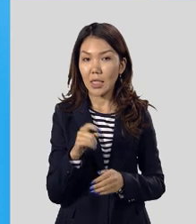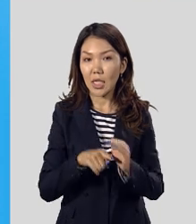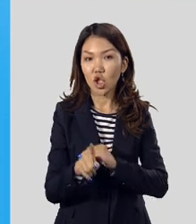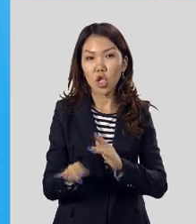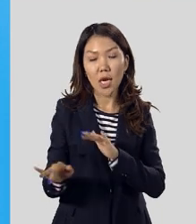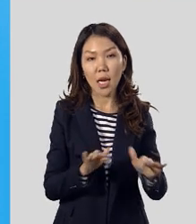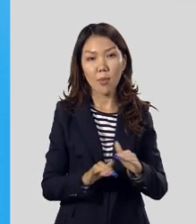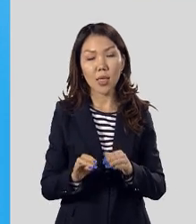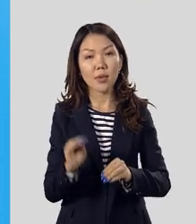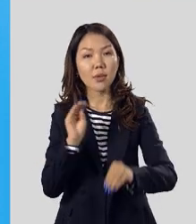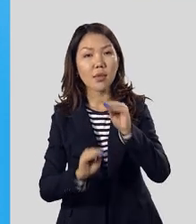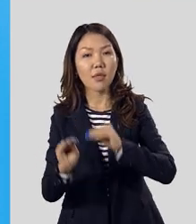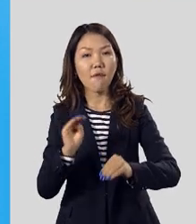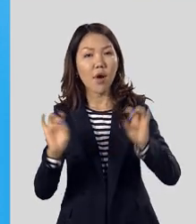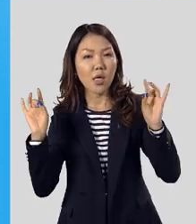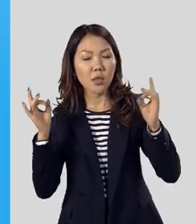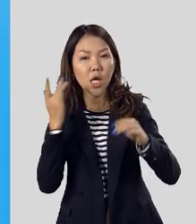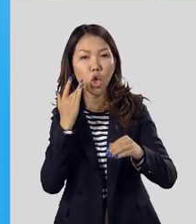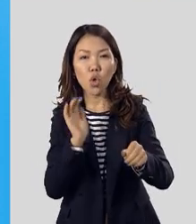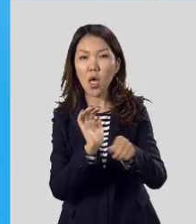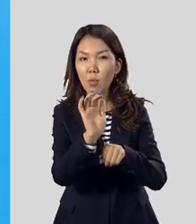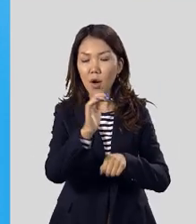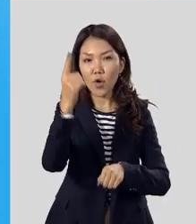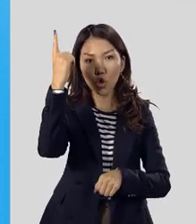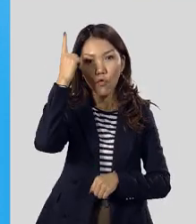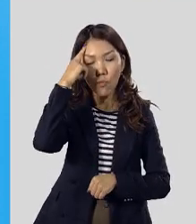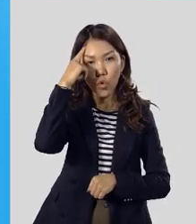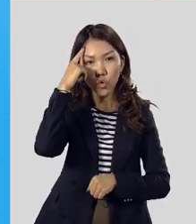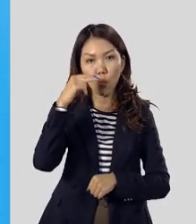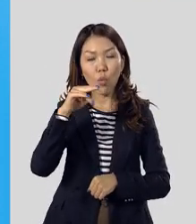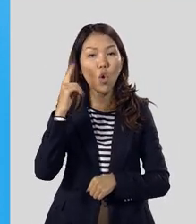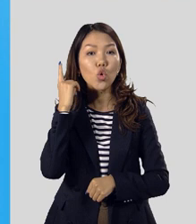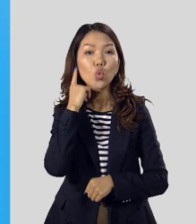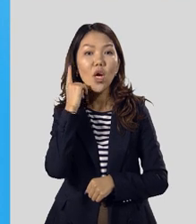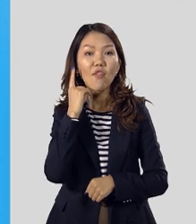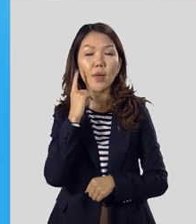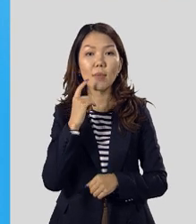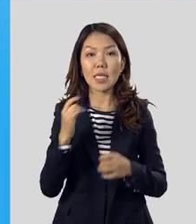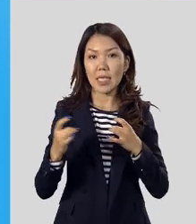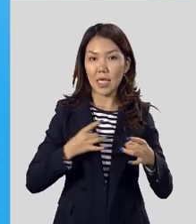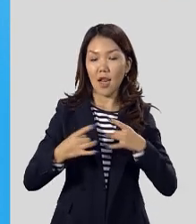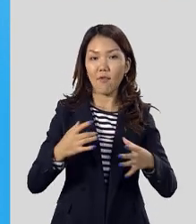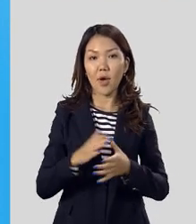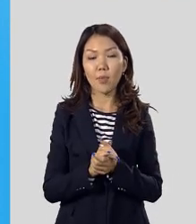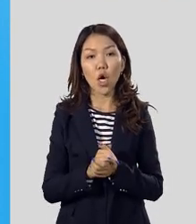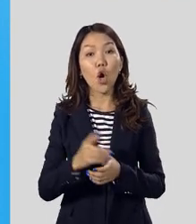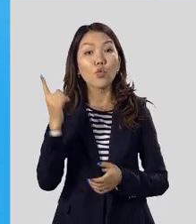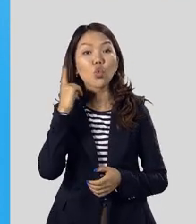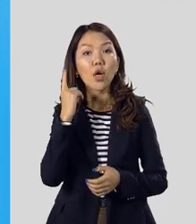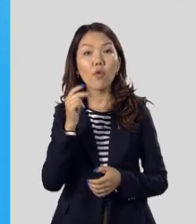создавая сигналы, которые отправляются в мозг по слуховым нервам. В слуховом